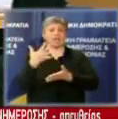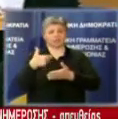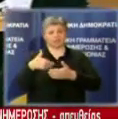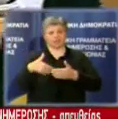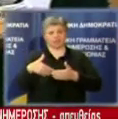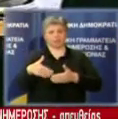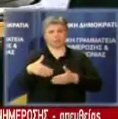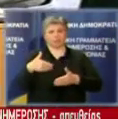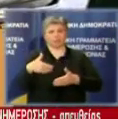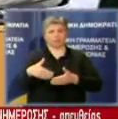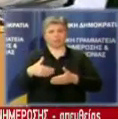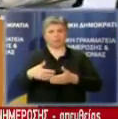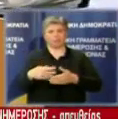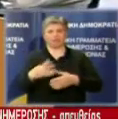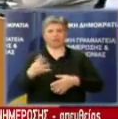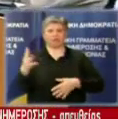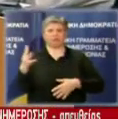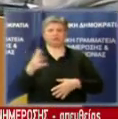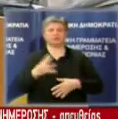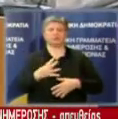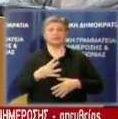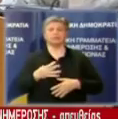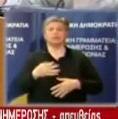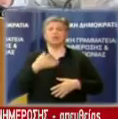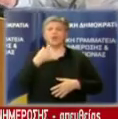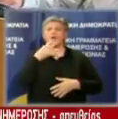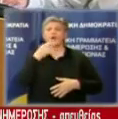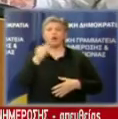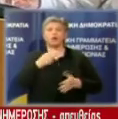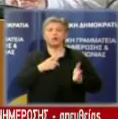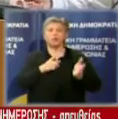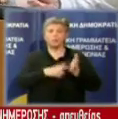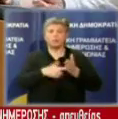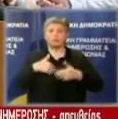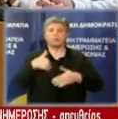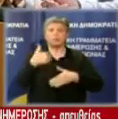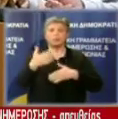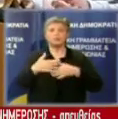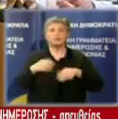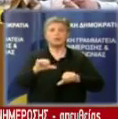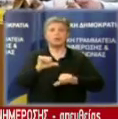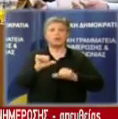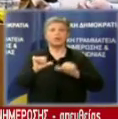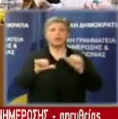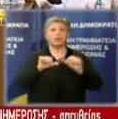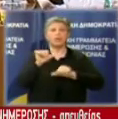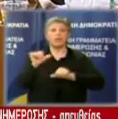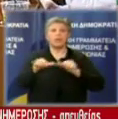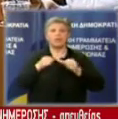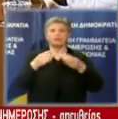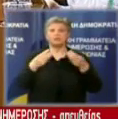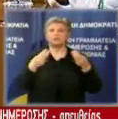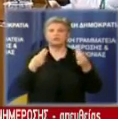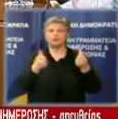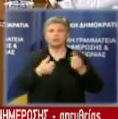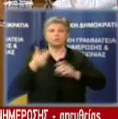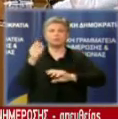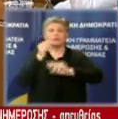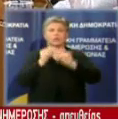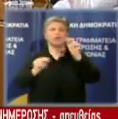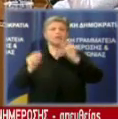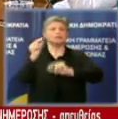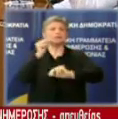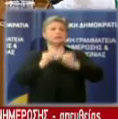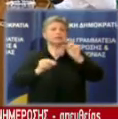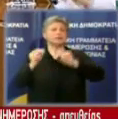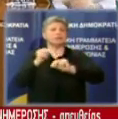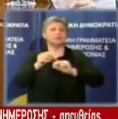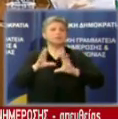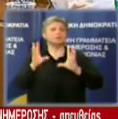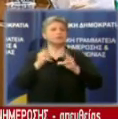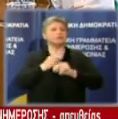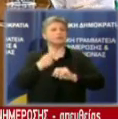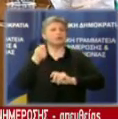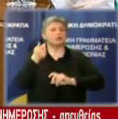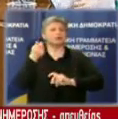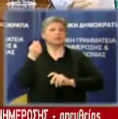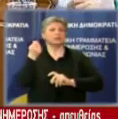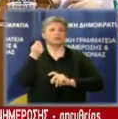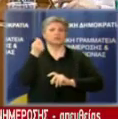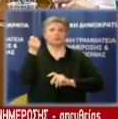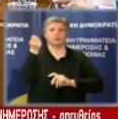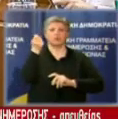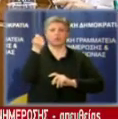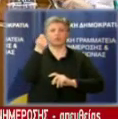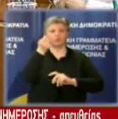σύντομης αξιολόγησης για να ανοίξει η συζήτηση για το χρέος, που σύμφωνα με την κυβέρνηση και τον ίδιο τον Πρωθυπουργό